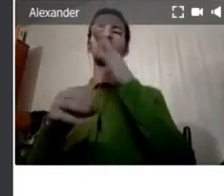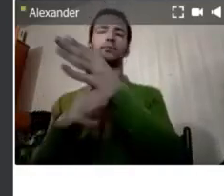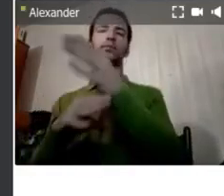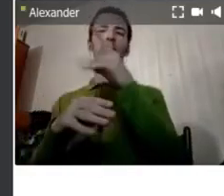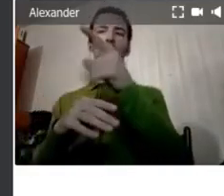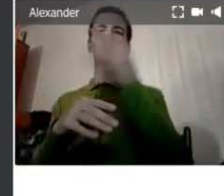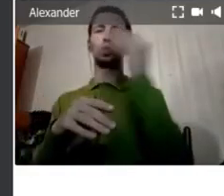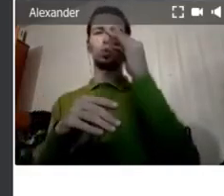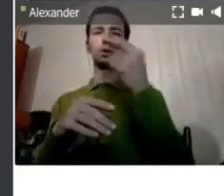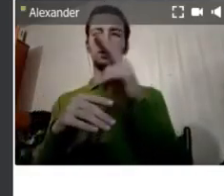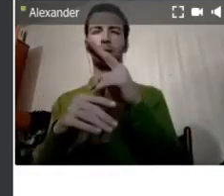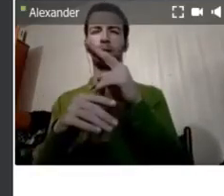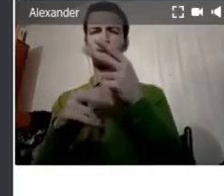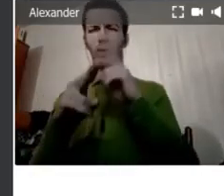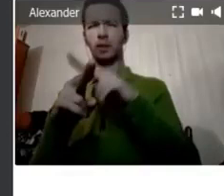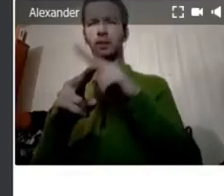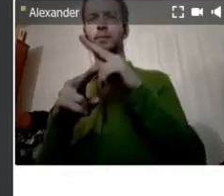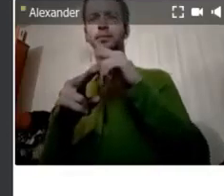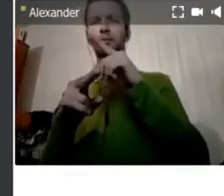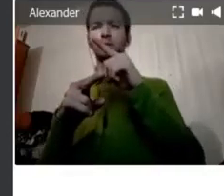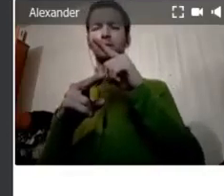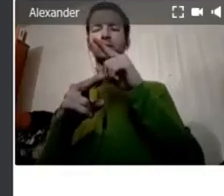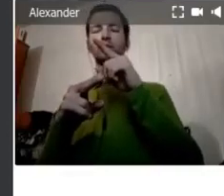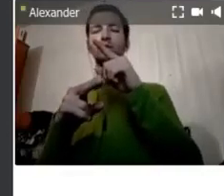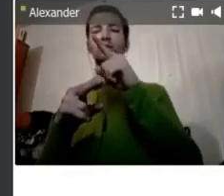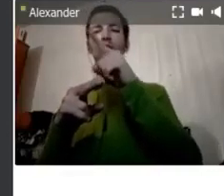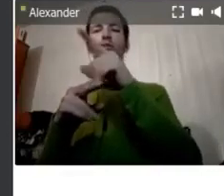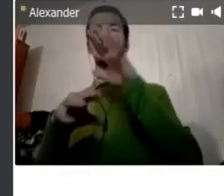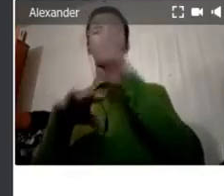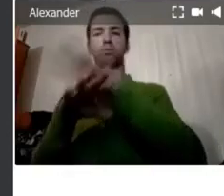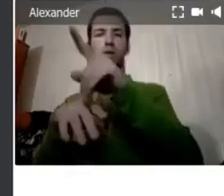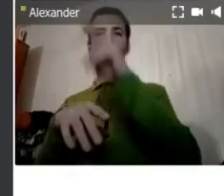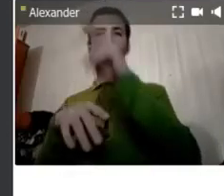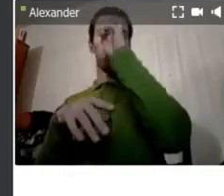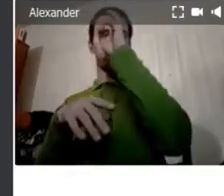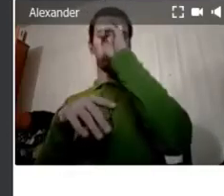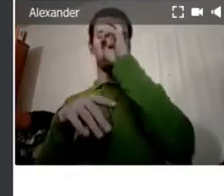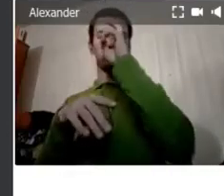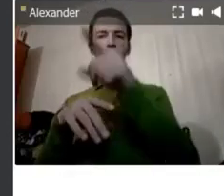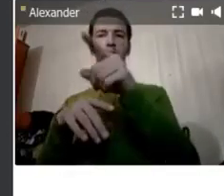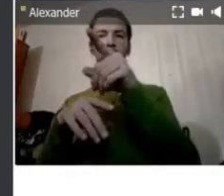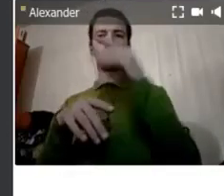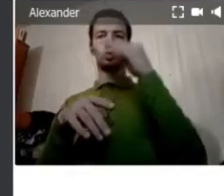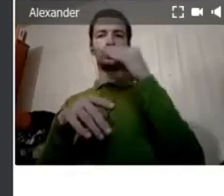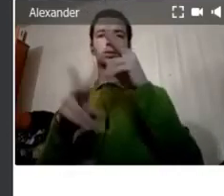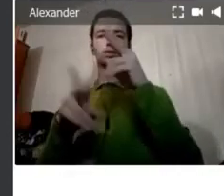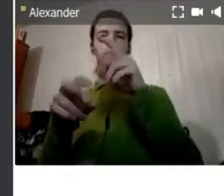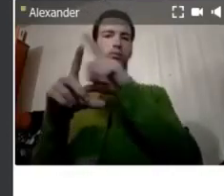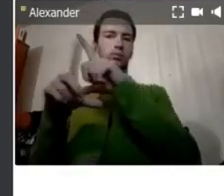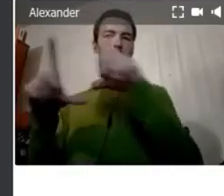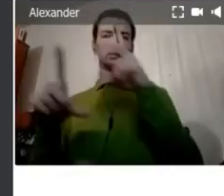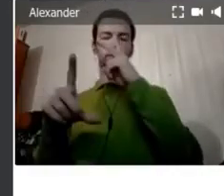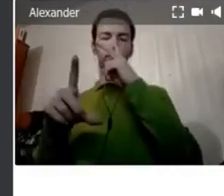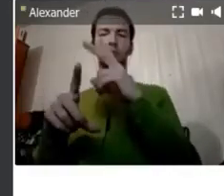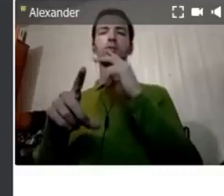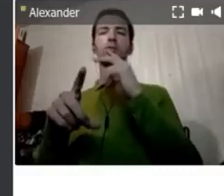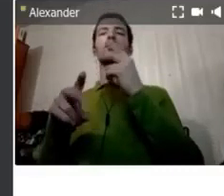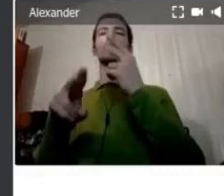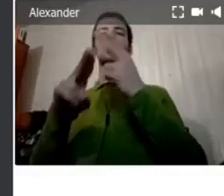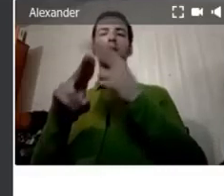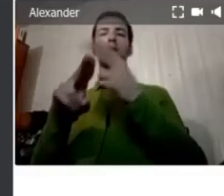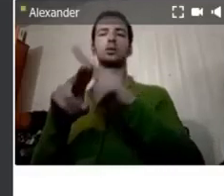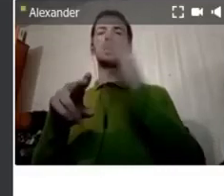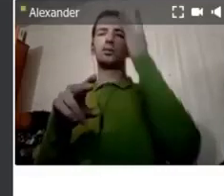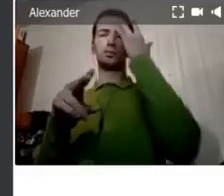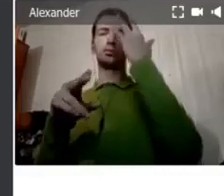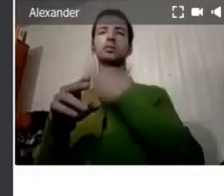Global InterGold. Если вы оплачиваете из Турции, у вас будет счет, куда вы сможете перевести на счет компании